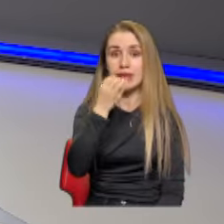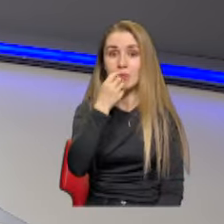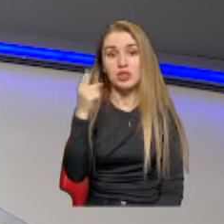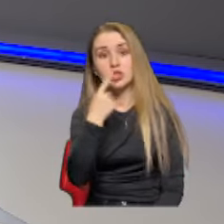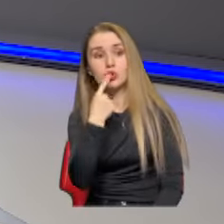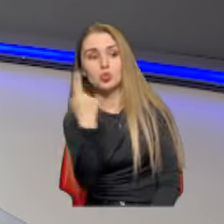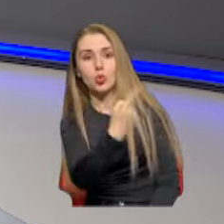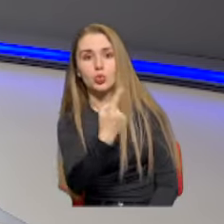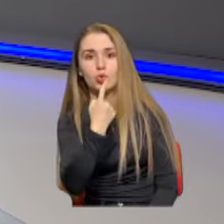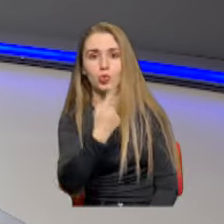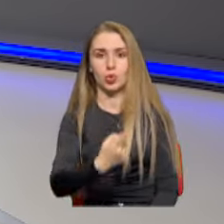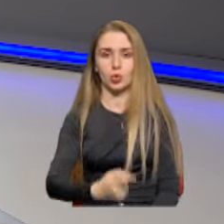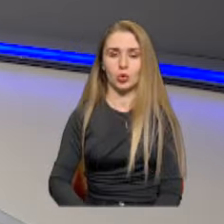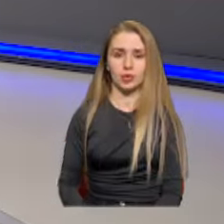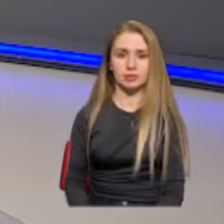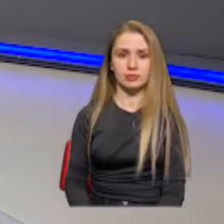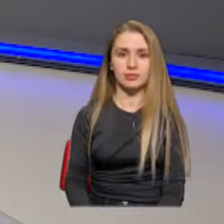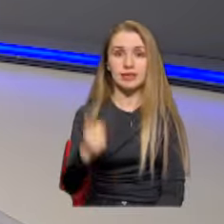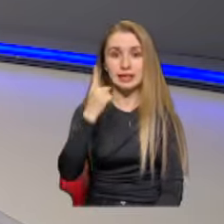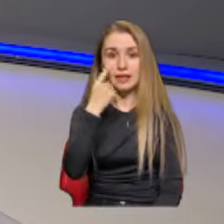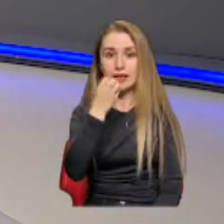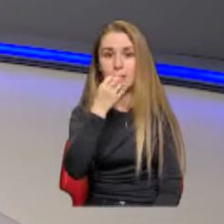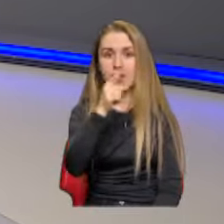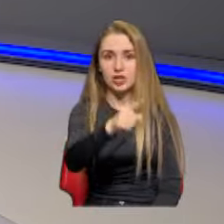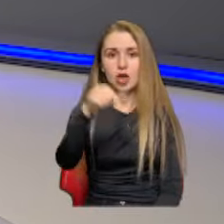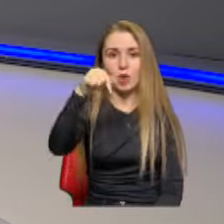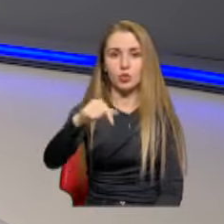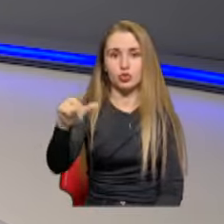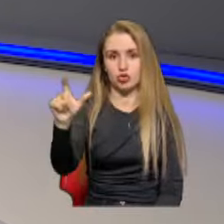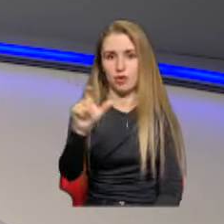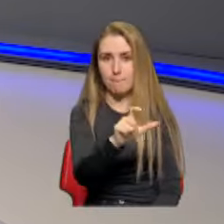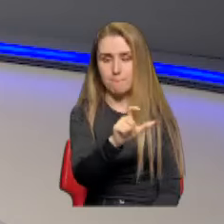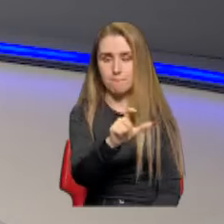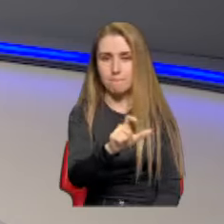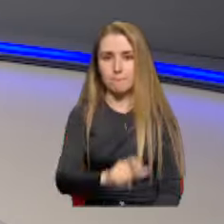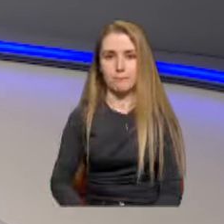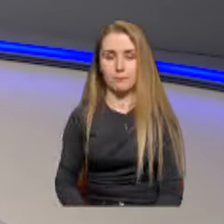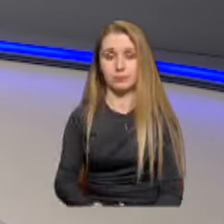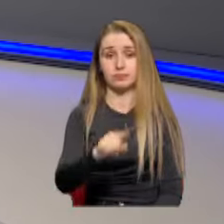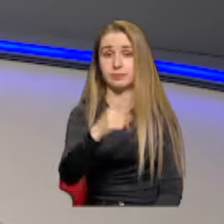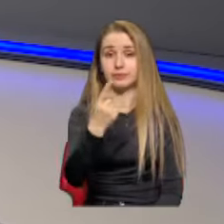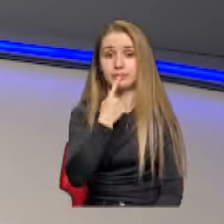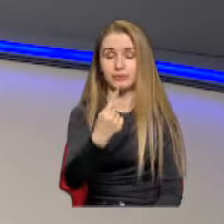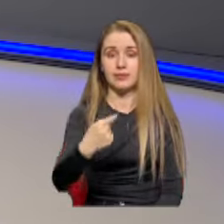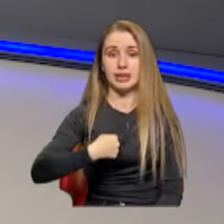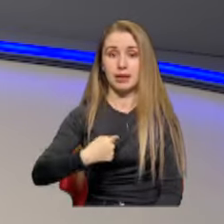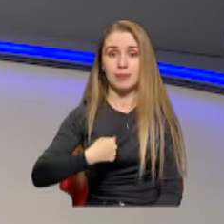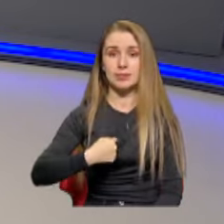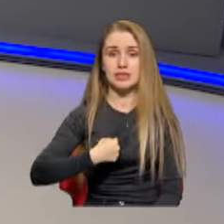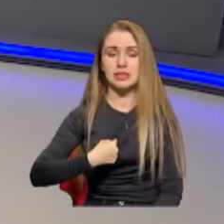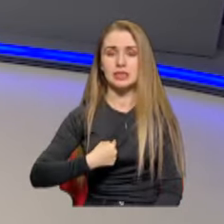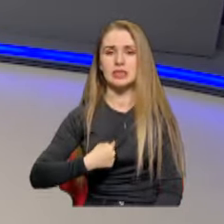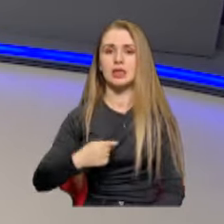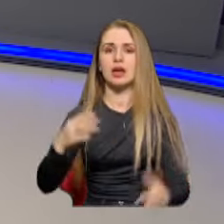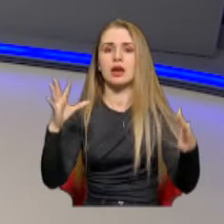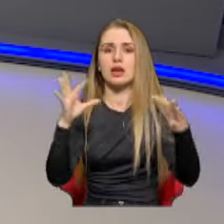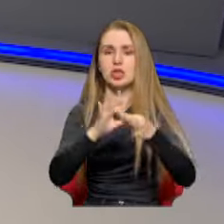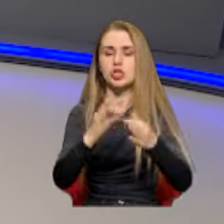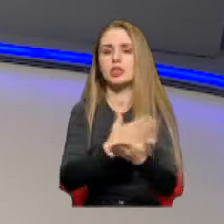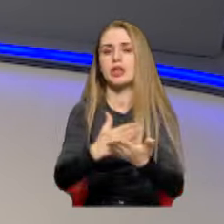Bahçeli'ye söylüyor dedi. Evet, Devlet Bahçeli'den de bugün yanıt geldi. O da dedi ki bizde çatlama olmaz,